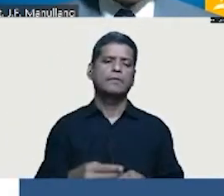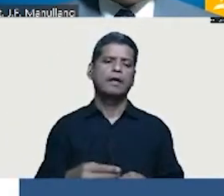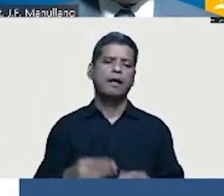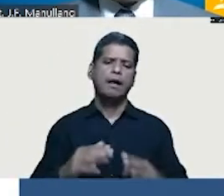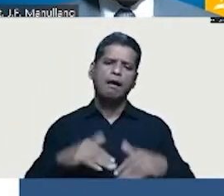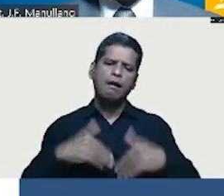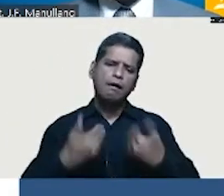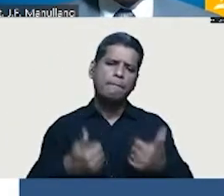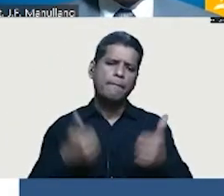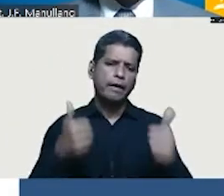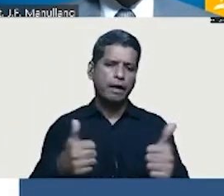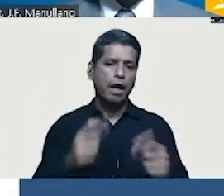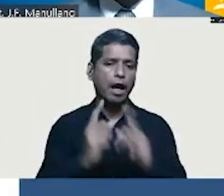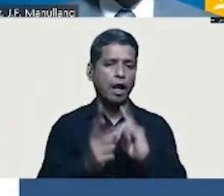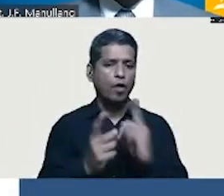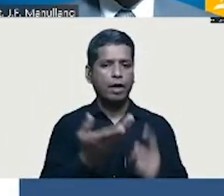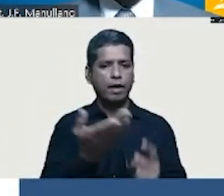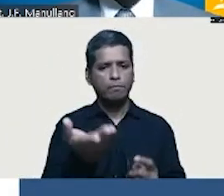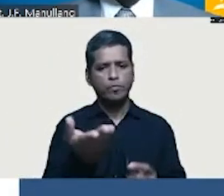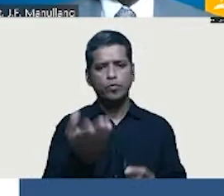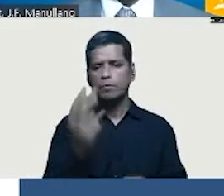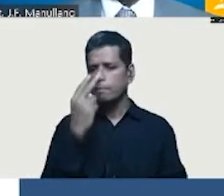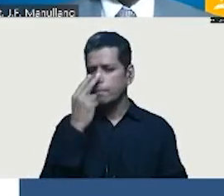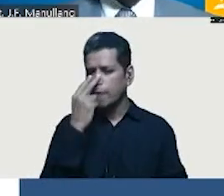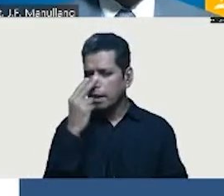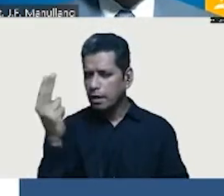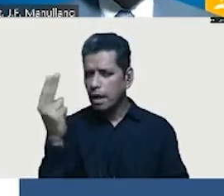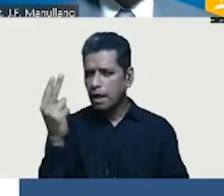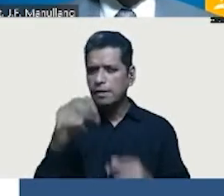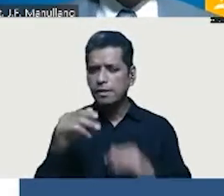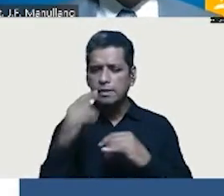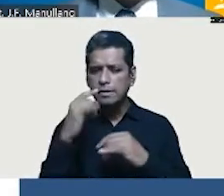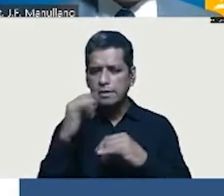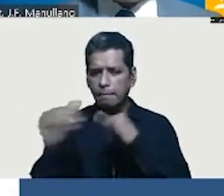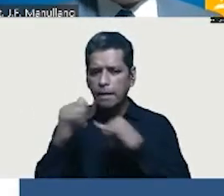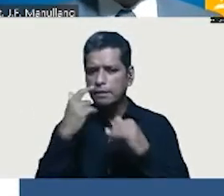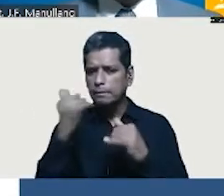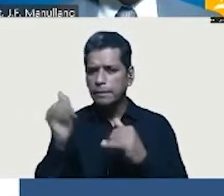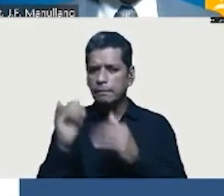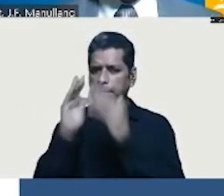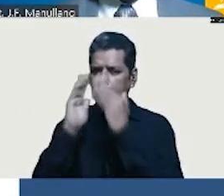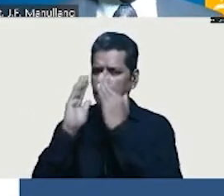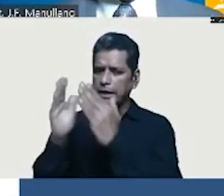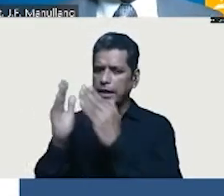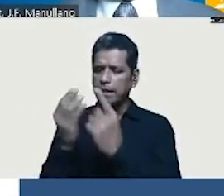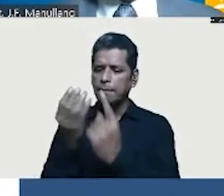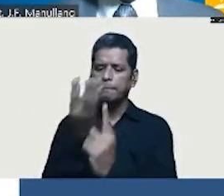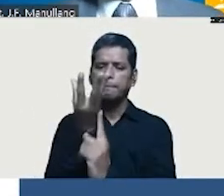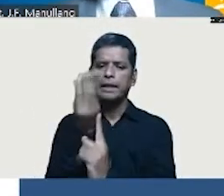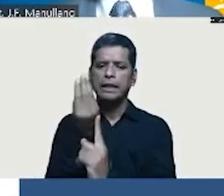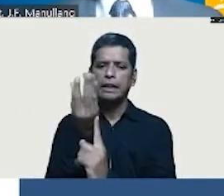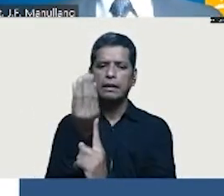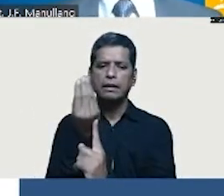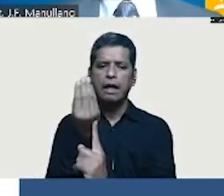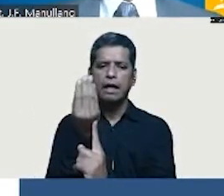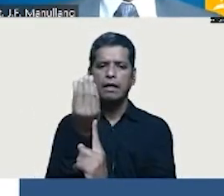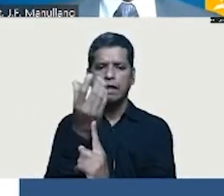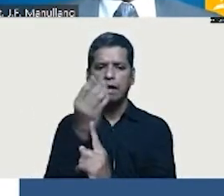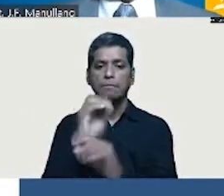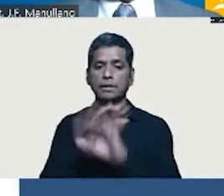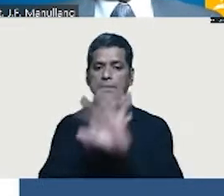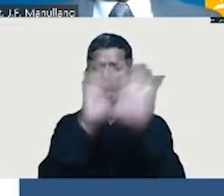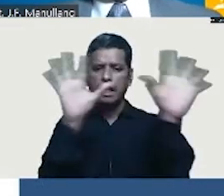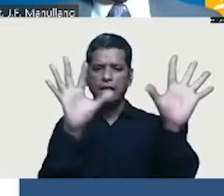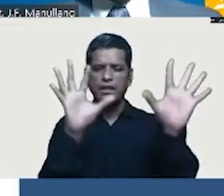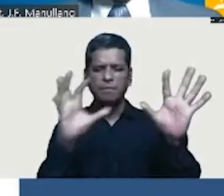memperhatikannya sama seperti memperhatikan Pelita yang bercahaya di tempat yang gelap sampai Fajar menyingsing Dan